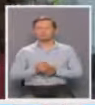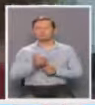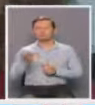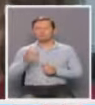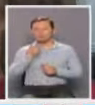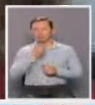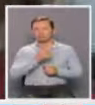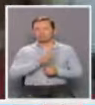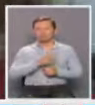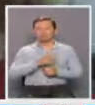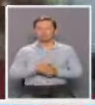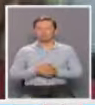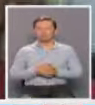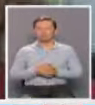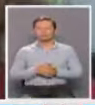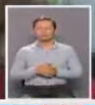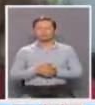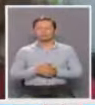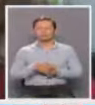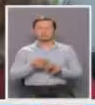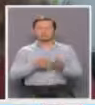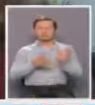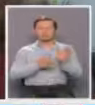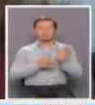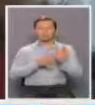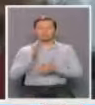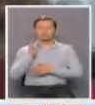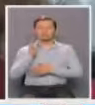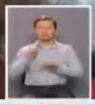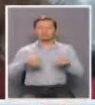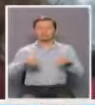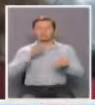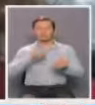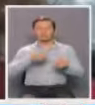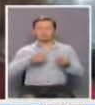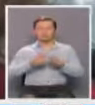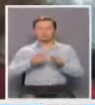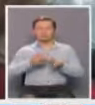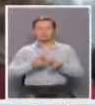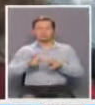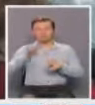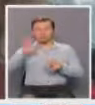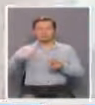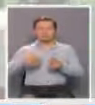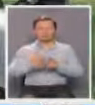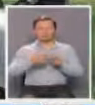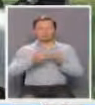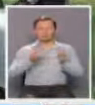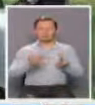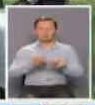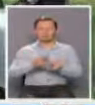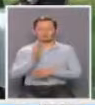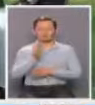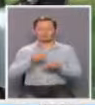отырған мына 9 қарағаш бұл осы шаңырақтың өткені мен бүгінгісінің көпірі. Осы